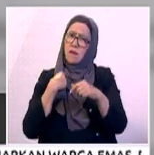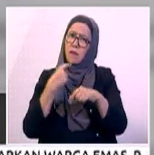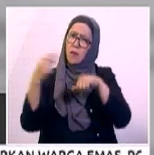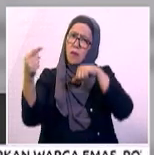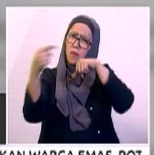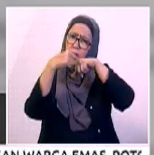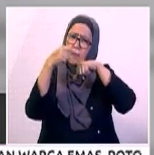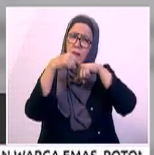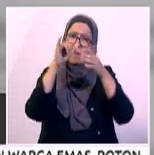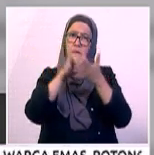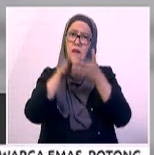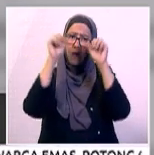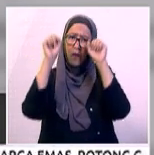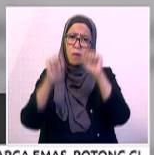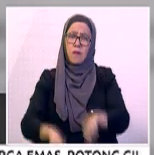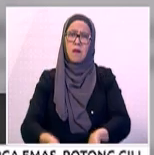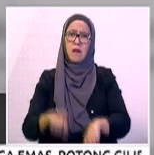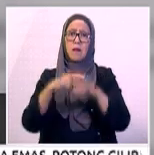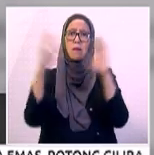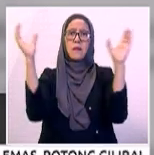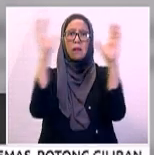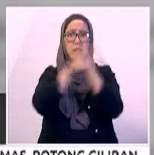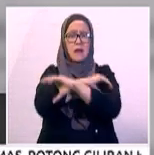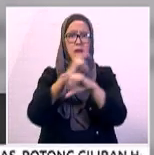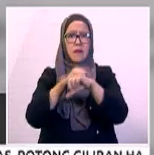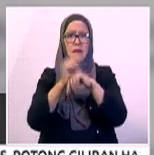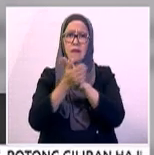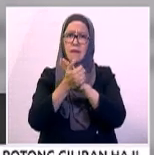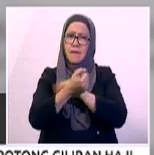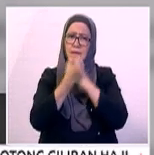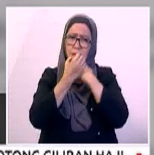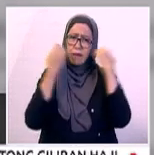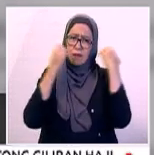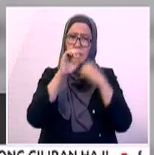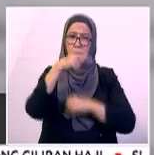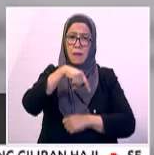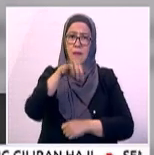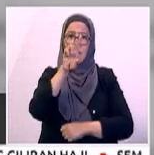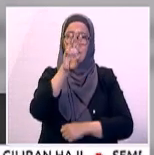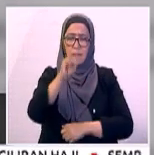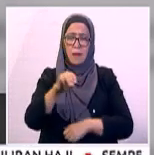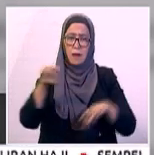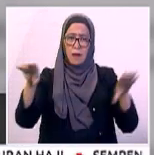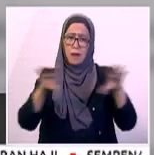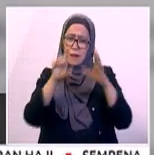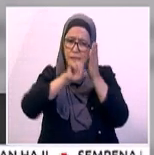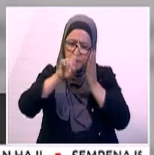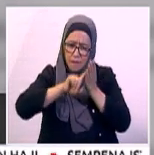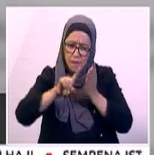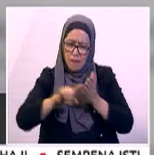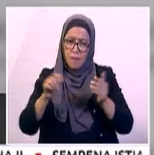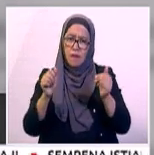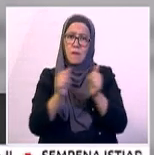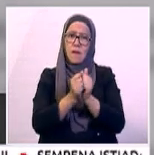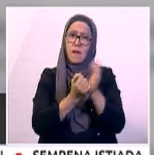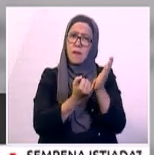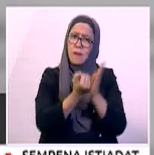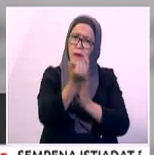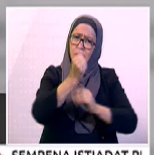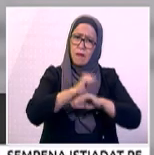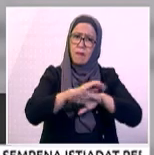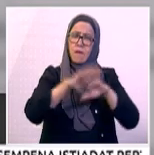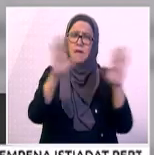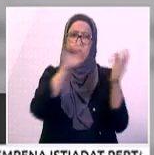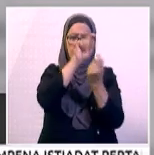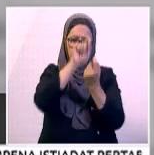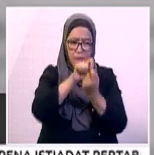itu mampu mencabar kewibawaan PDRM yang menjalankan siasatan dengan telus dan teliti. Ekoran fitnah terbabit, satu